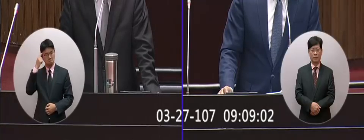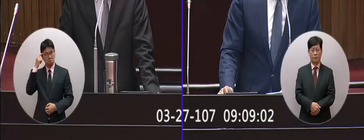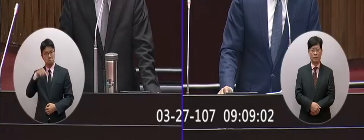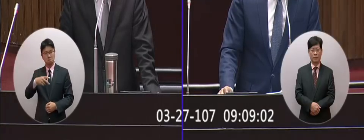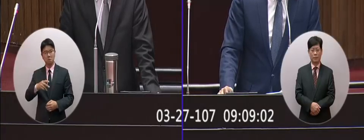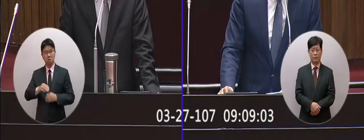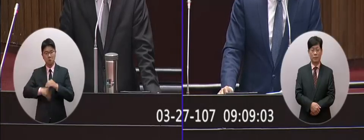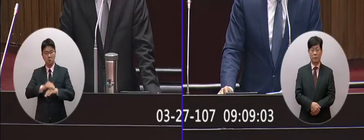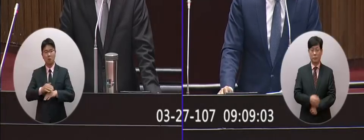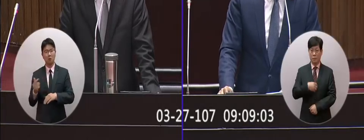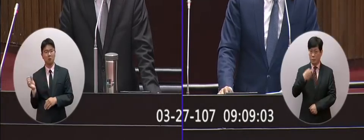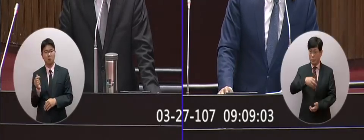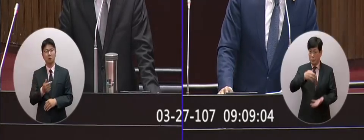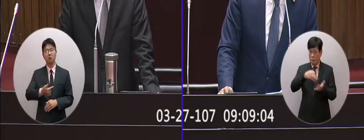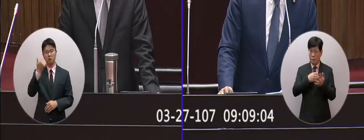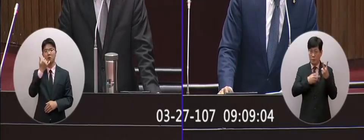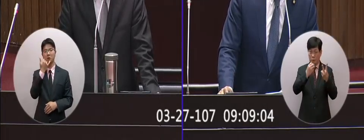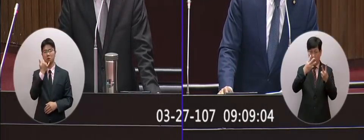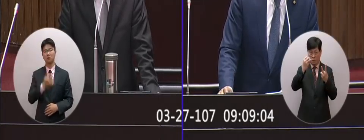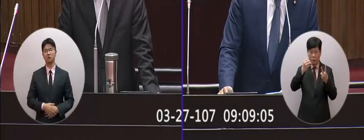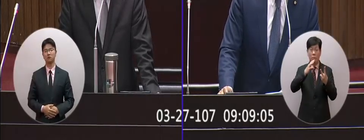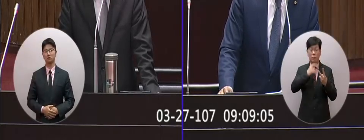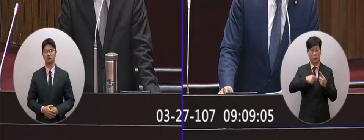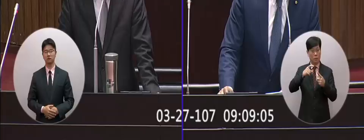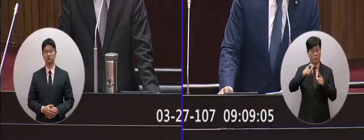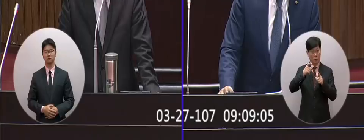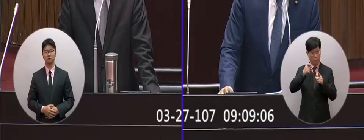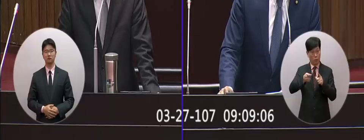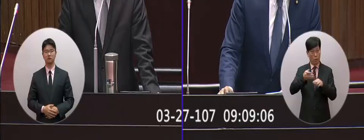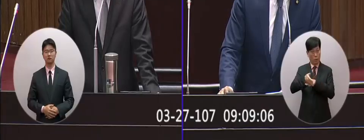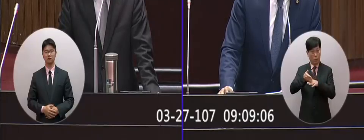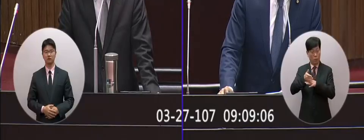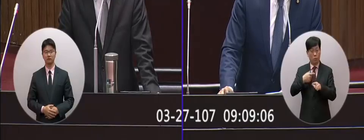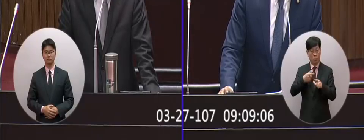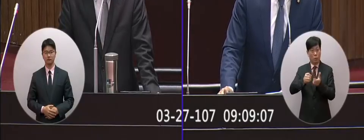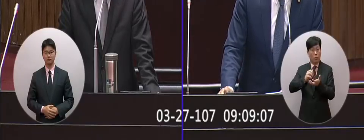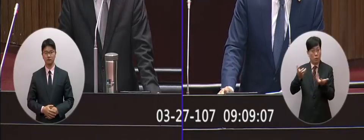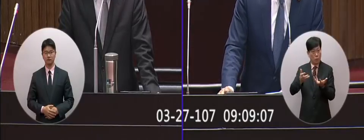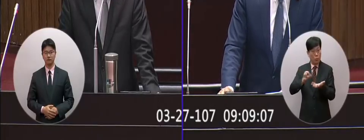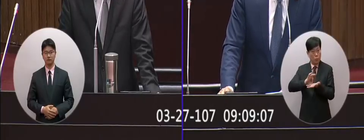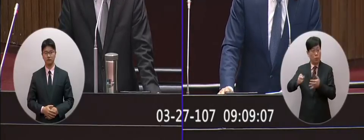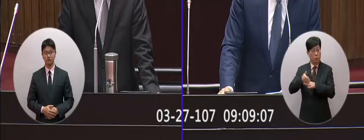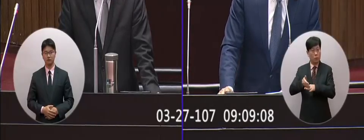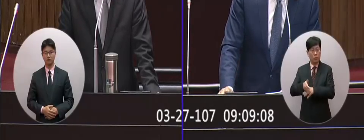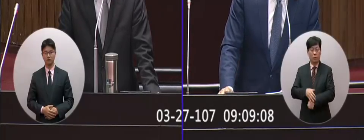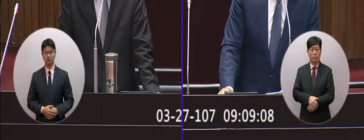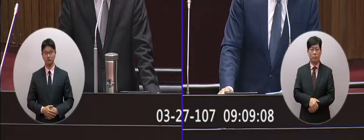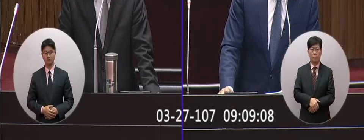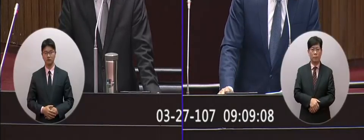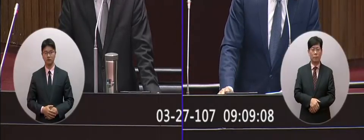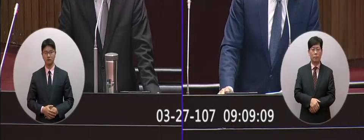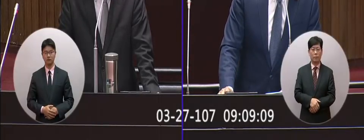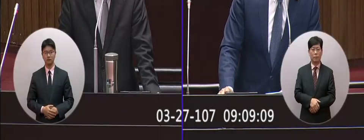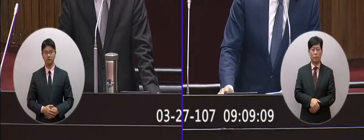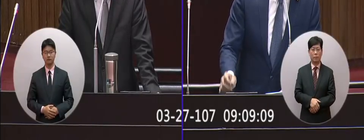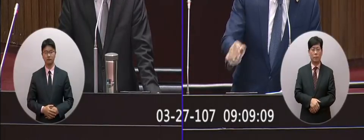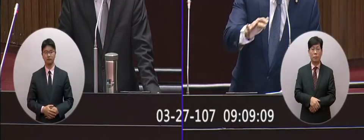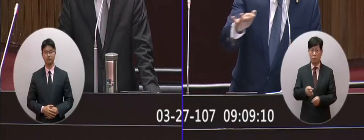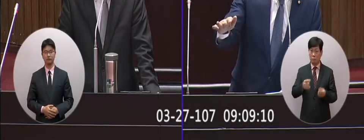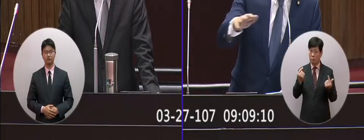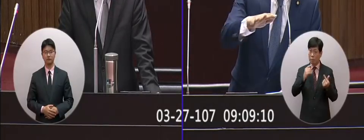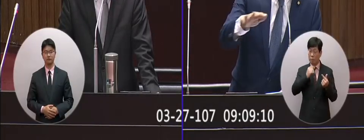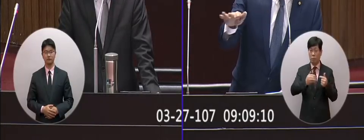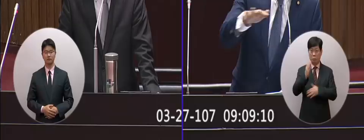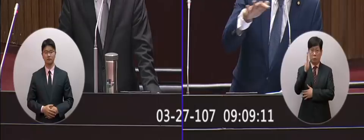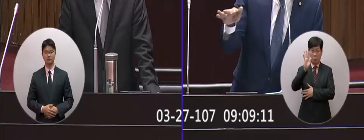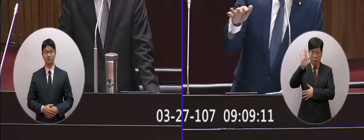快。 是，特别您提到2030是公务车辆 2030是公务车嘿， 就是相